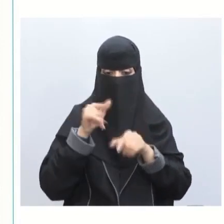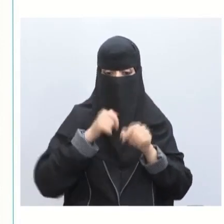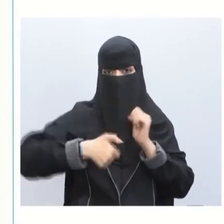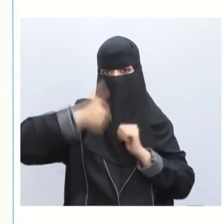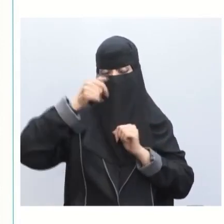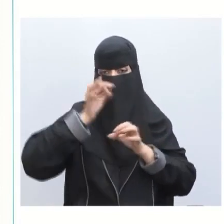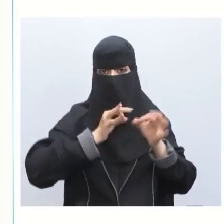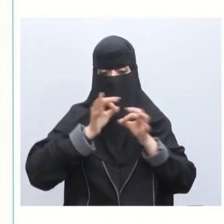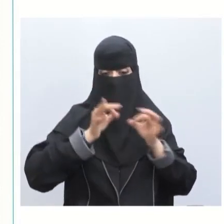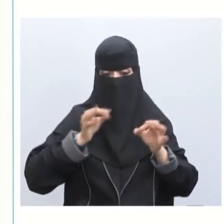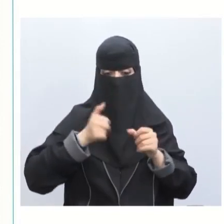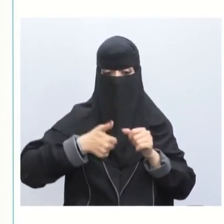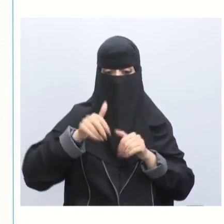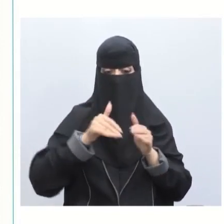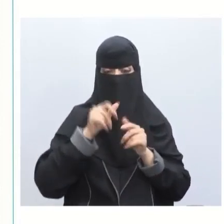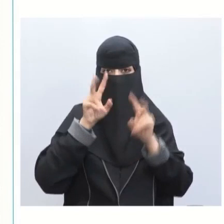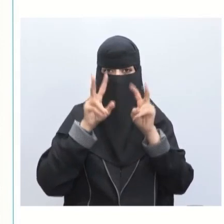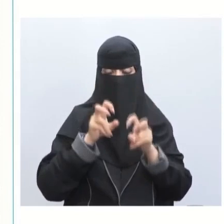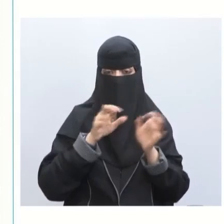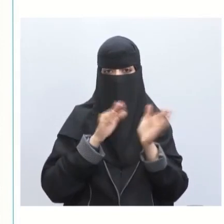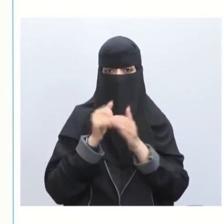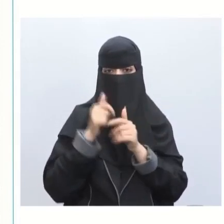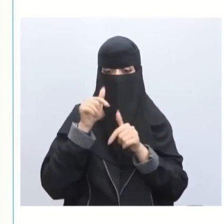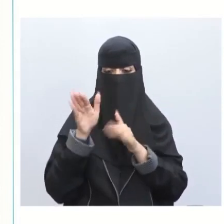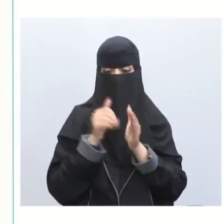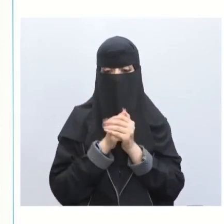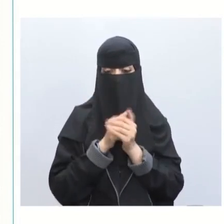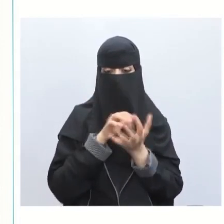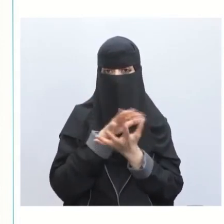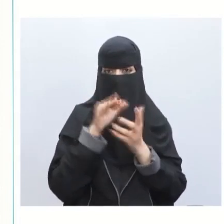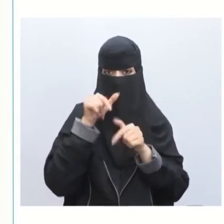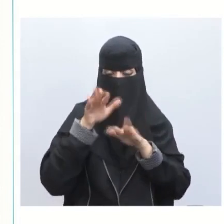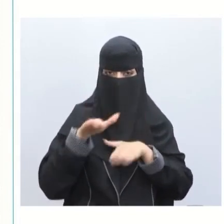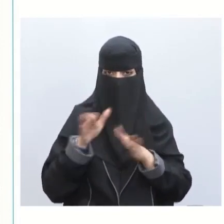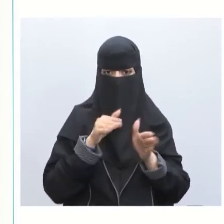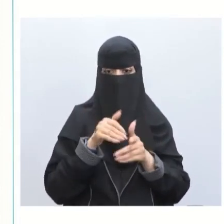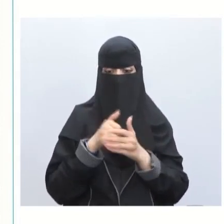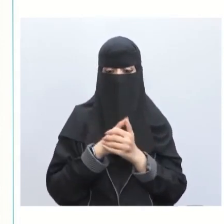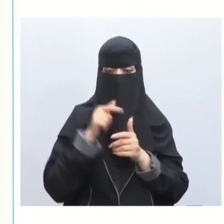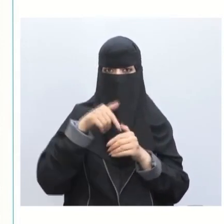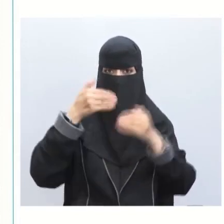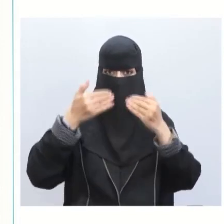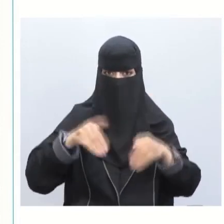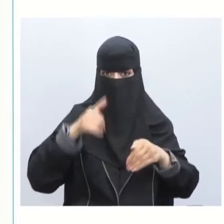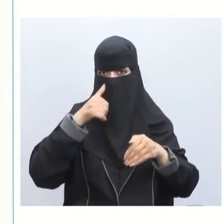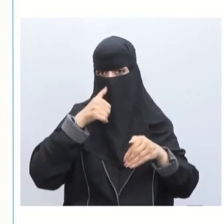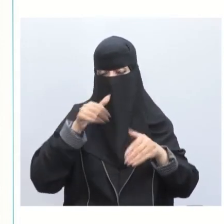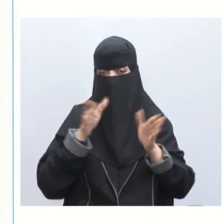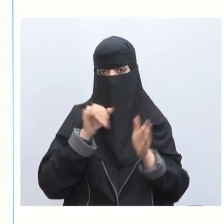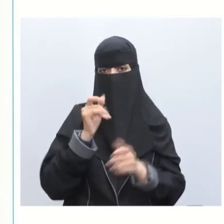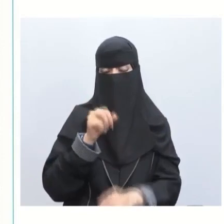المتنمر احد افضل الاستراتيجيات لوقف الاذى الحاصل منه والحد من